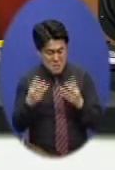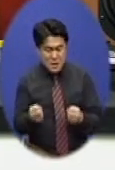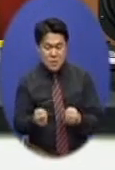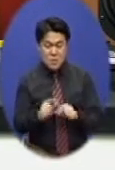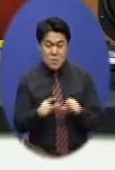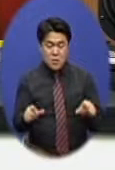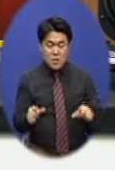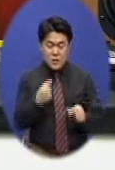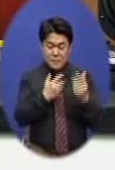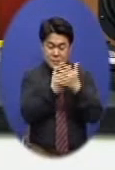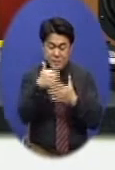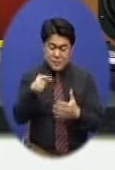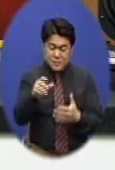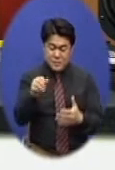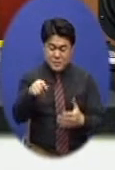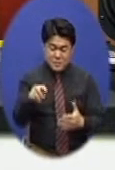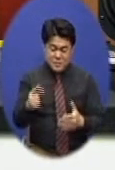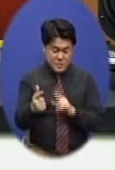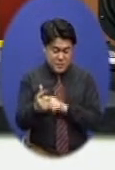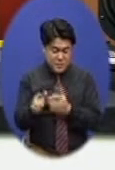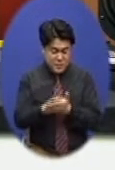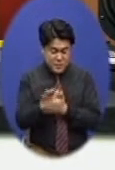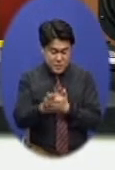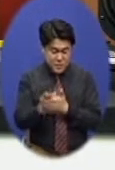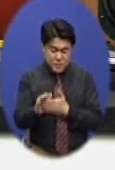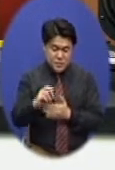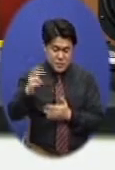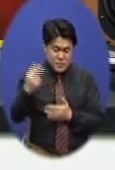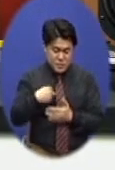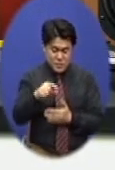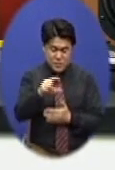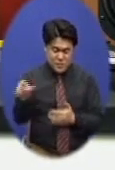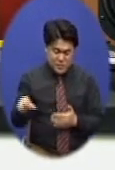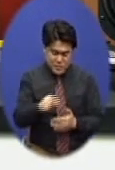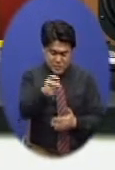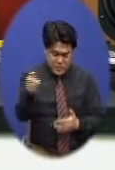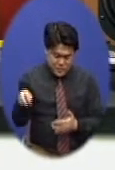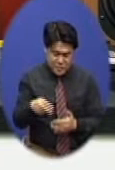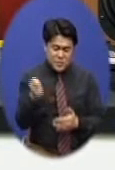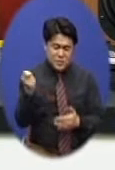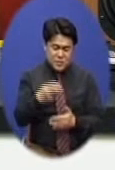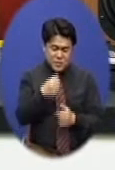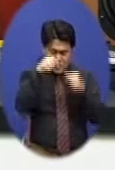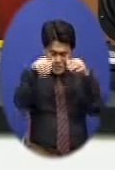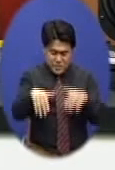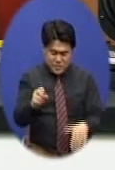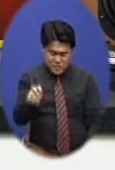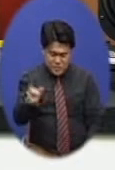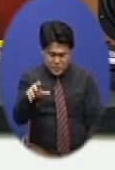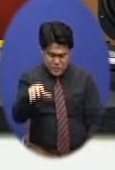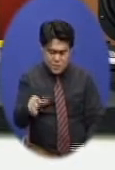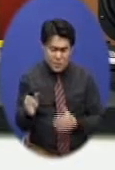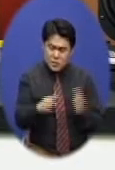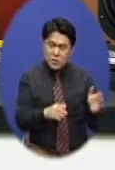낀 장충동 돌아가는 삼각지 비 내리는 명동거리 네. 또 이제 주로 안 불러진 노래 뭐 비 오는 남산